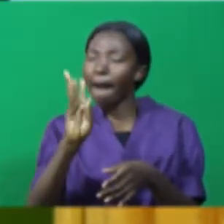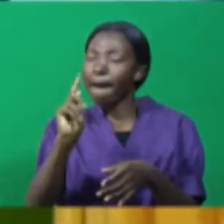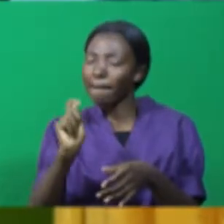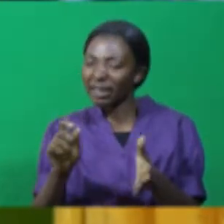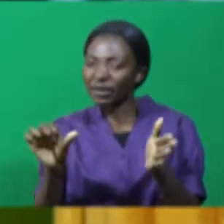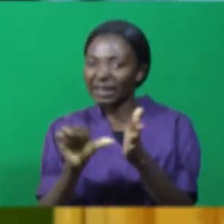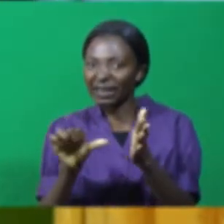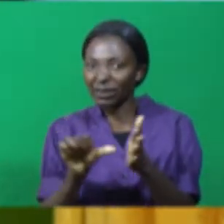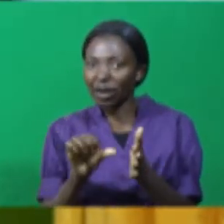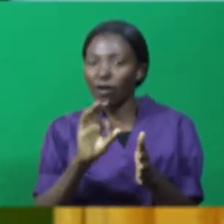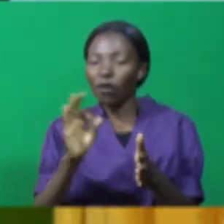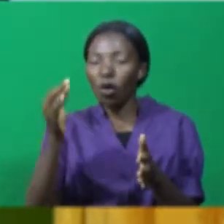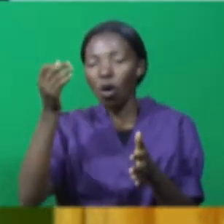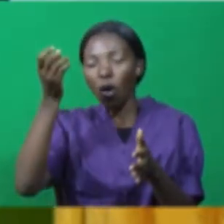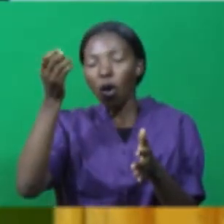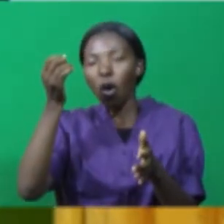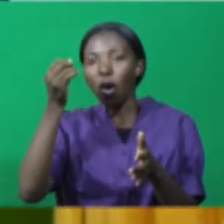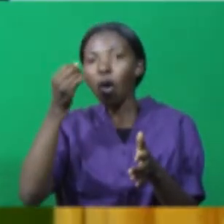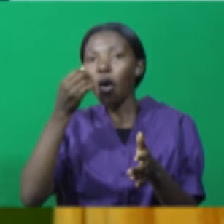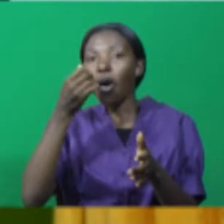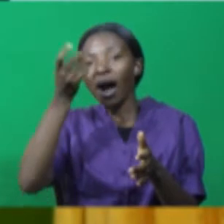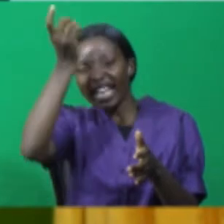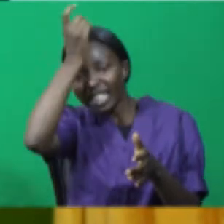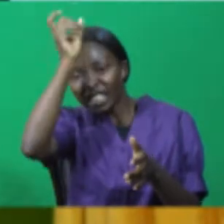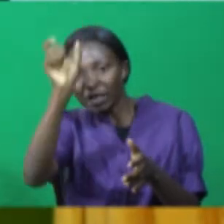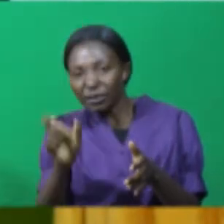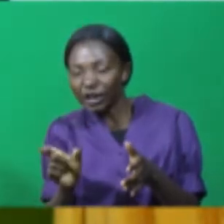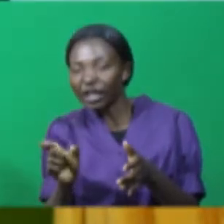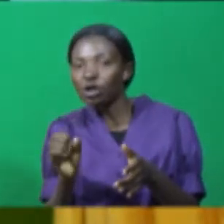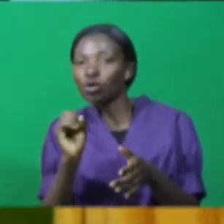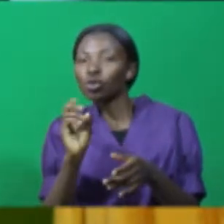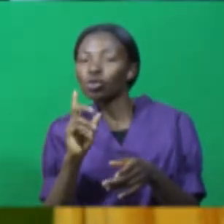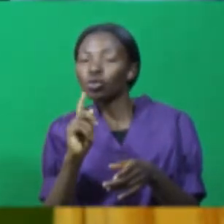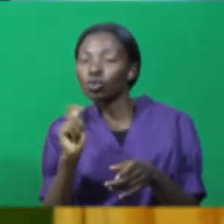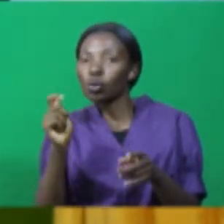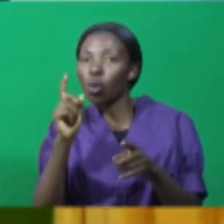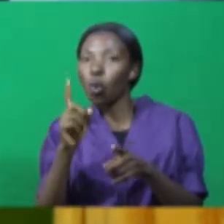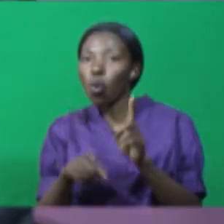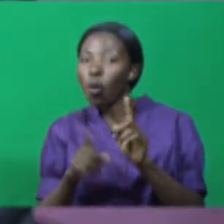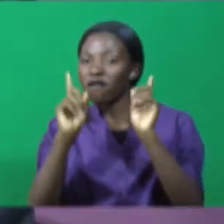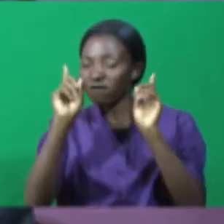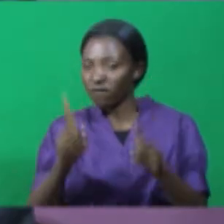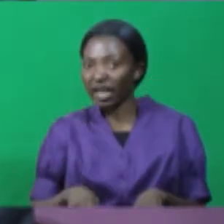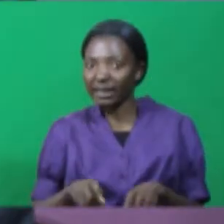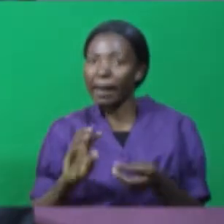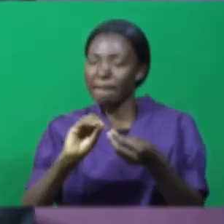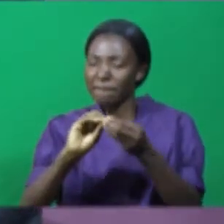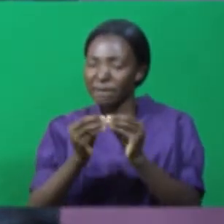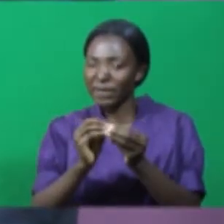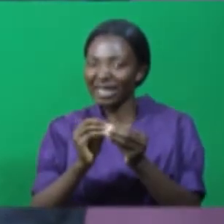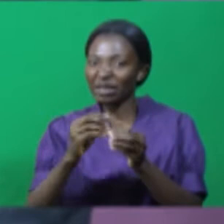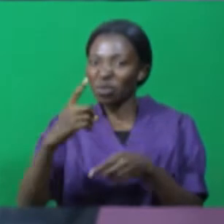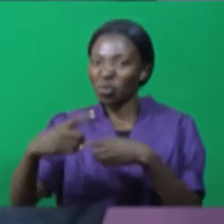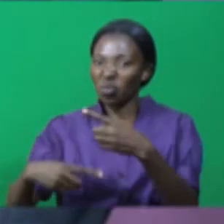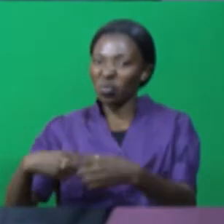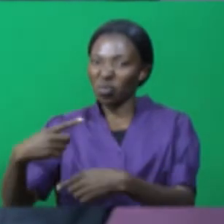kufambisa kunovabata. Hanzi nevhesi Mwari akakonzera ngoro dzavo kufamba dzichiita kanenge kakunyura. Handito azvo.